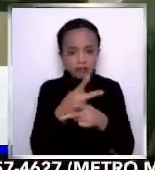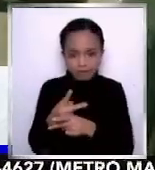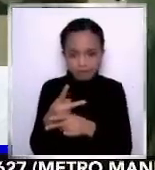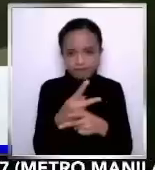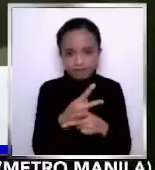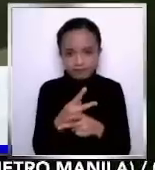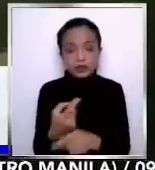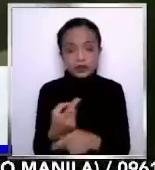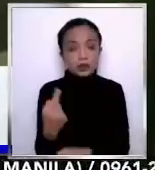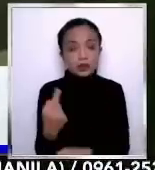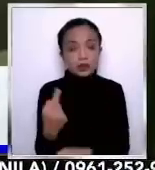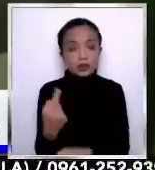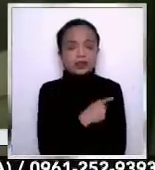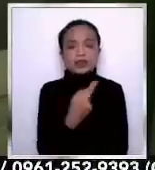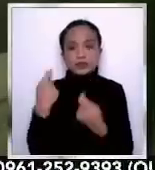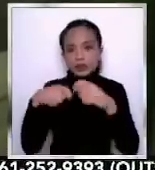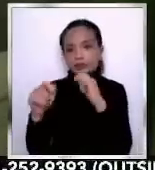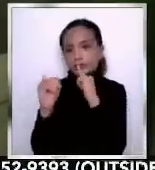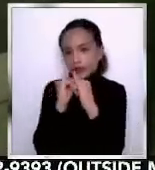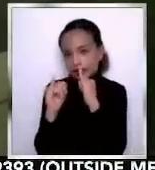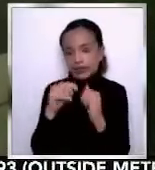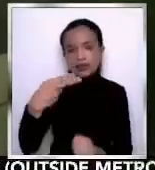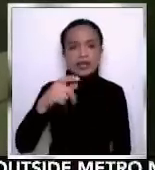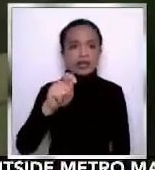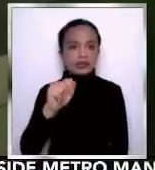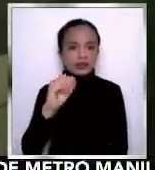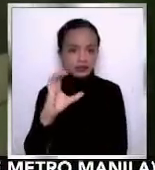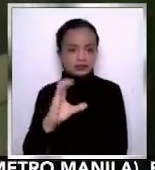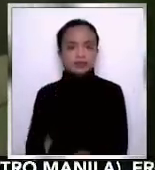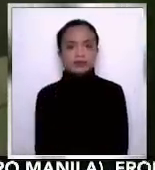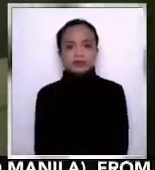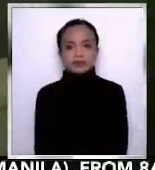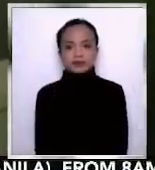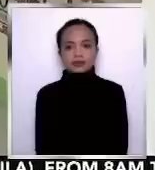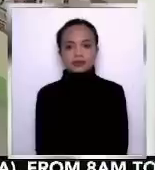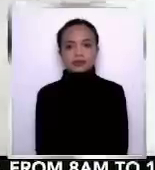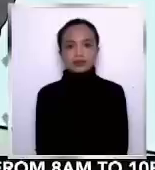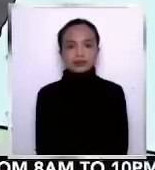panig ng HTAC. Lay Alves, Nakatutok, 24 Oras.